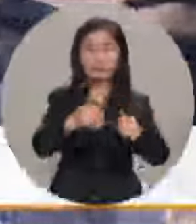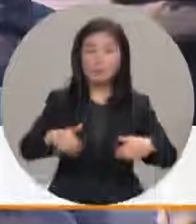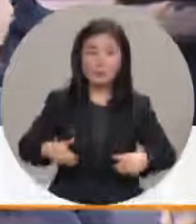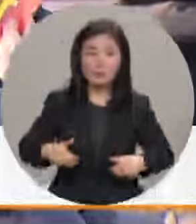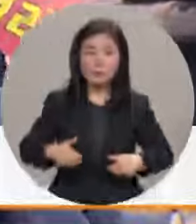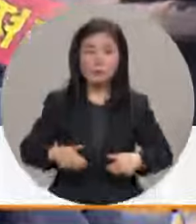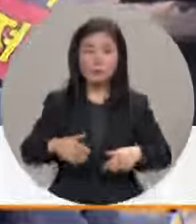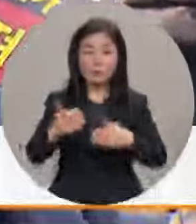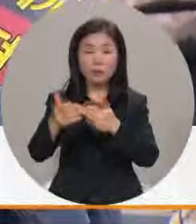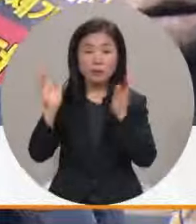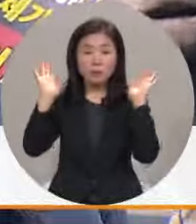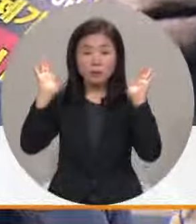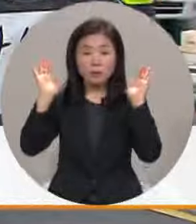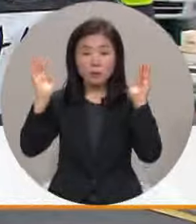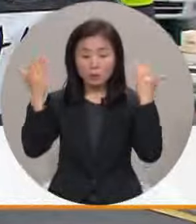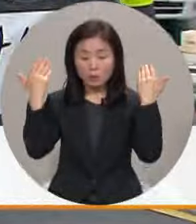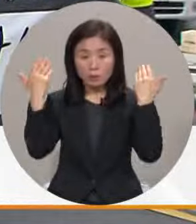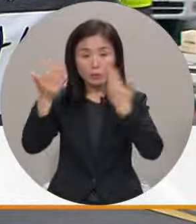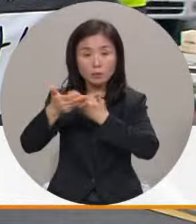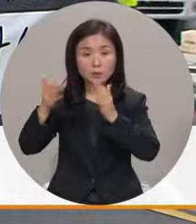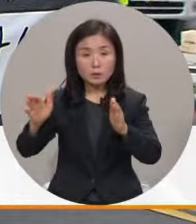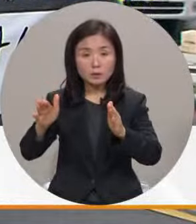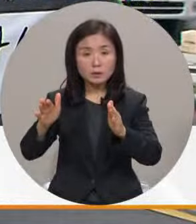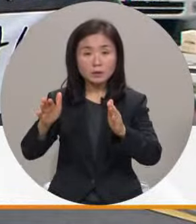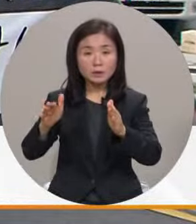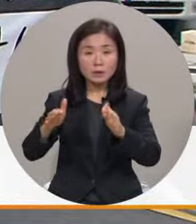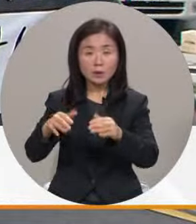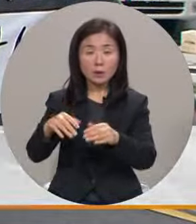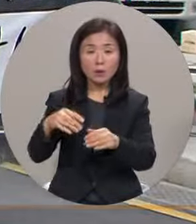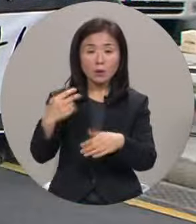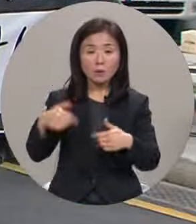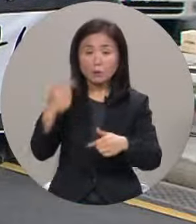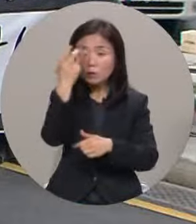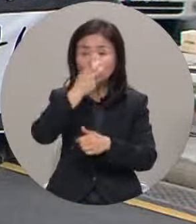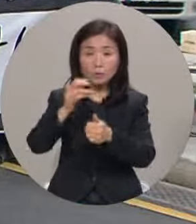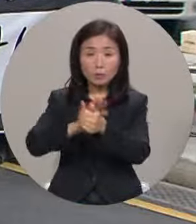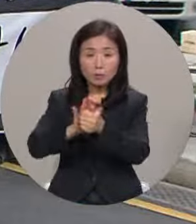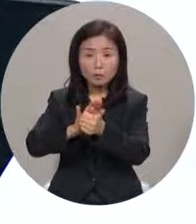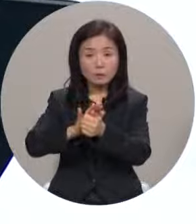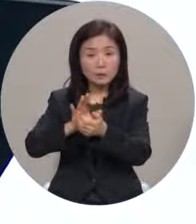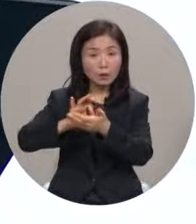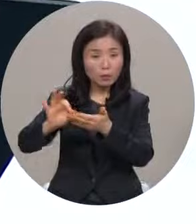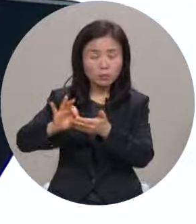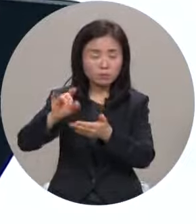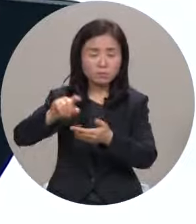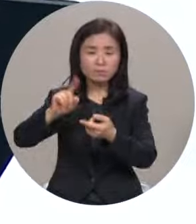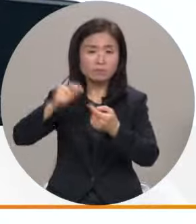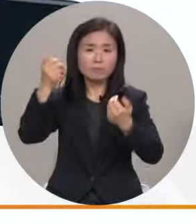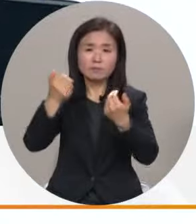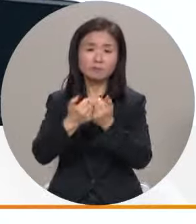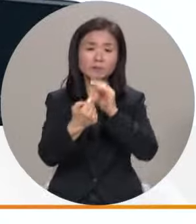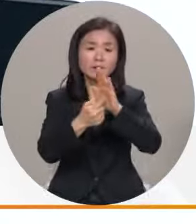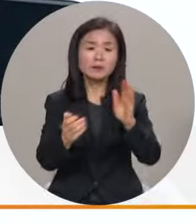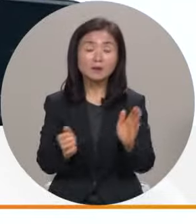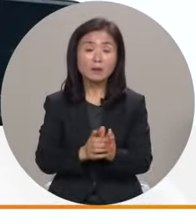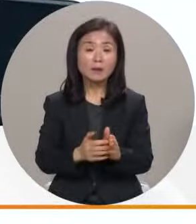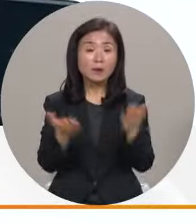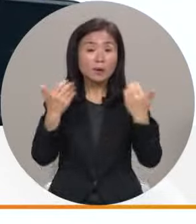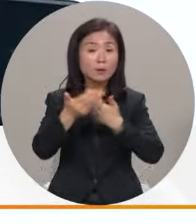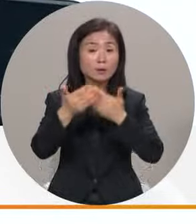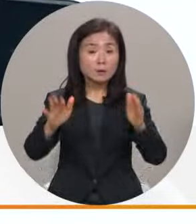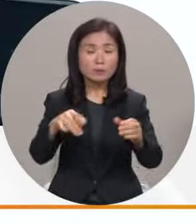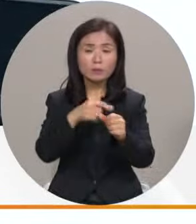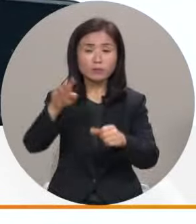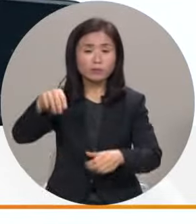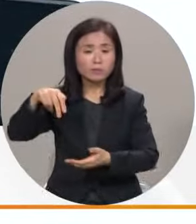업무에 쓰도록 하겠다는 교육부의 계획에 대해서도 반대 목소리를 높습니다 교실은 교육부가